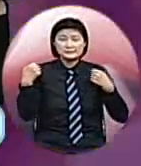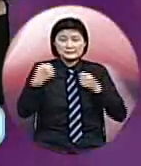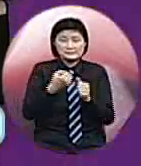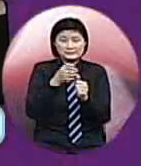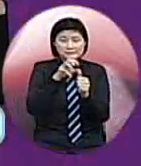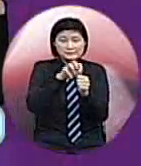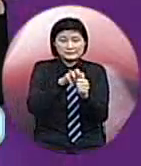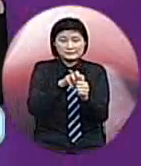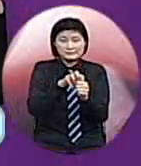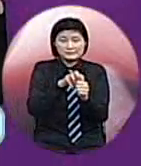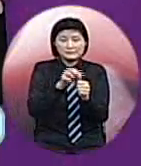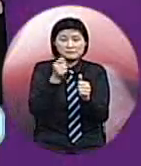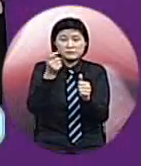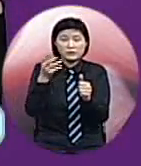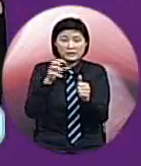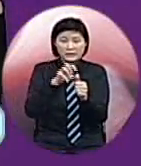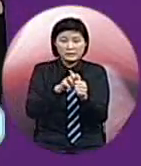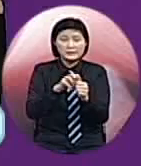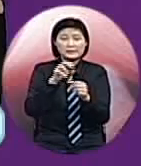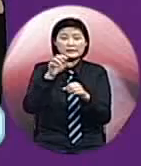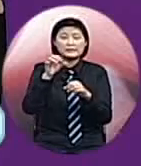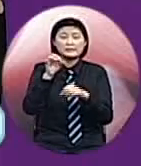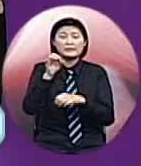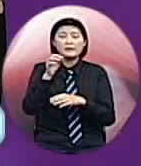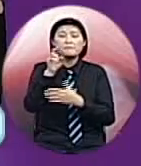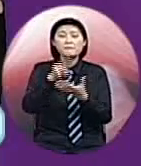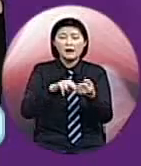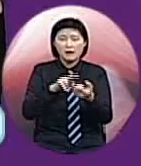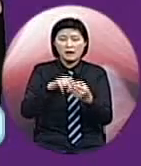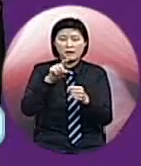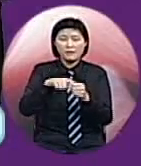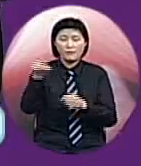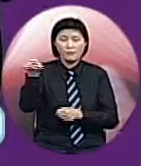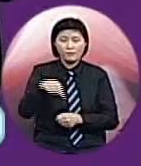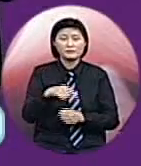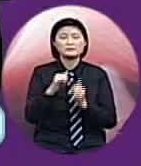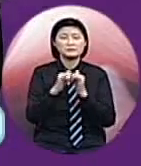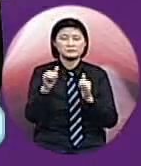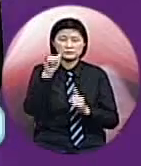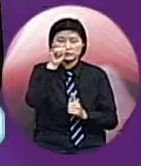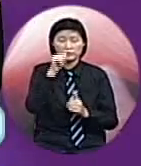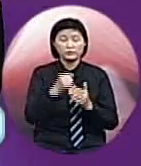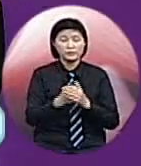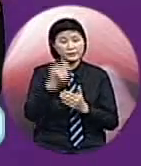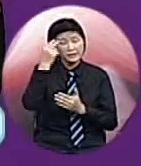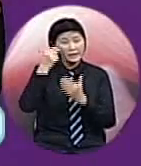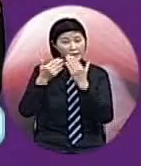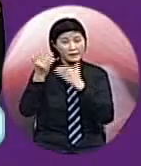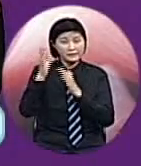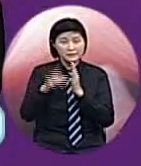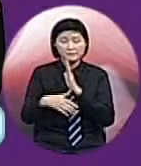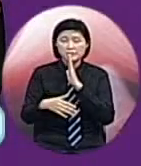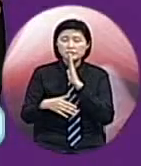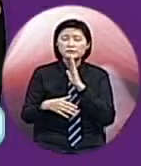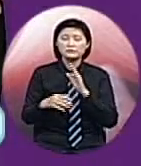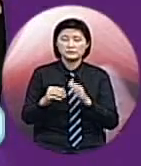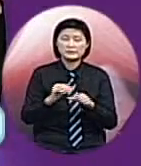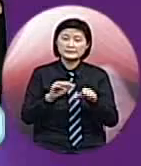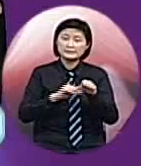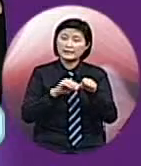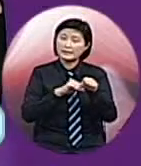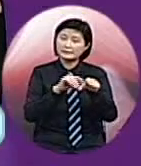개 이게 지고 예. 상 팔러 오신 분이 계셨어요. 아, 그래요? 그 옛날에 그랬죠, 어머니? 예, 차로도 다니고요.